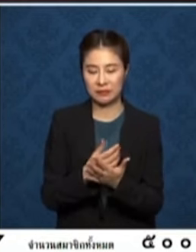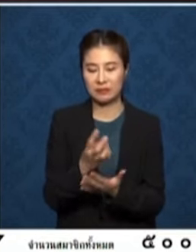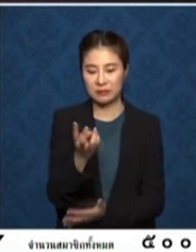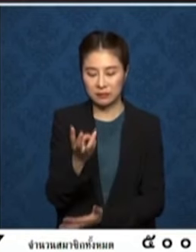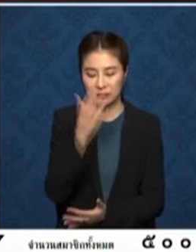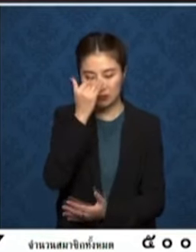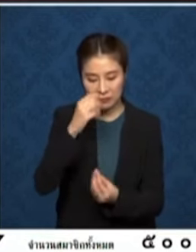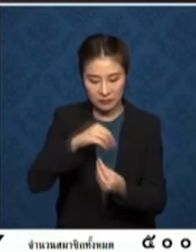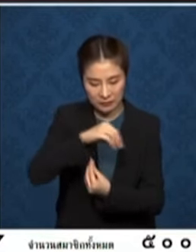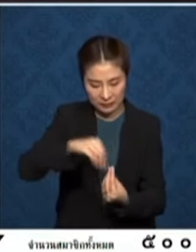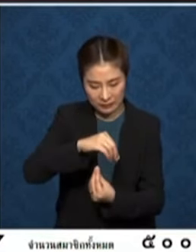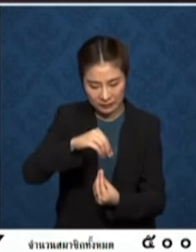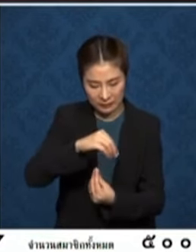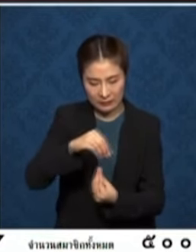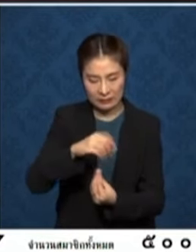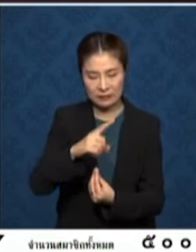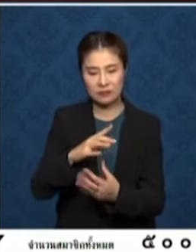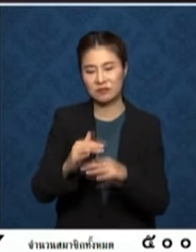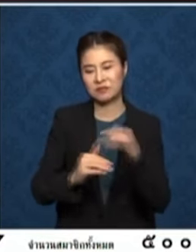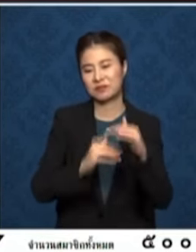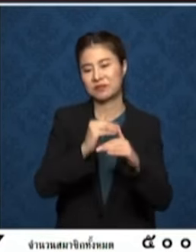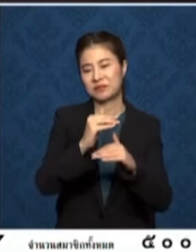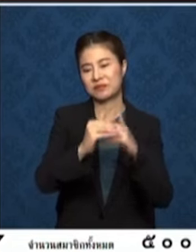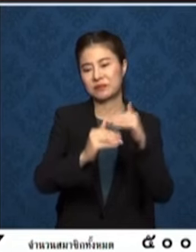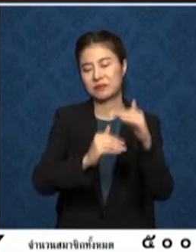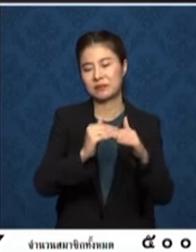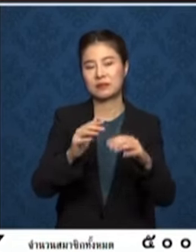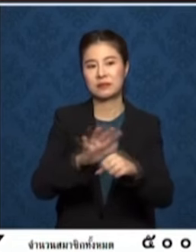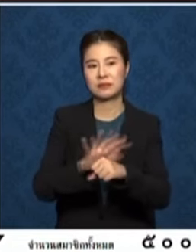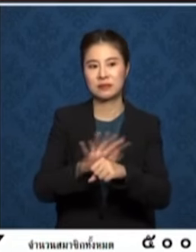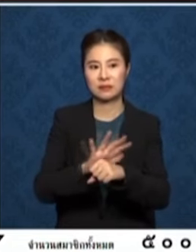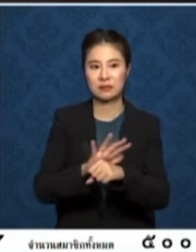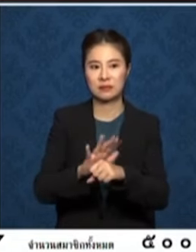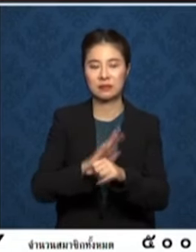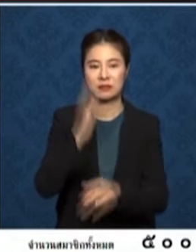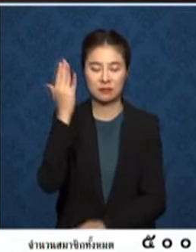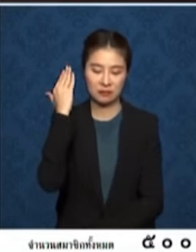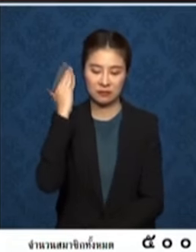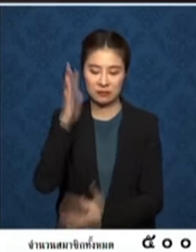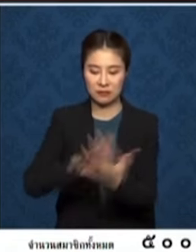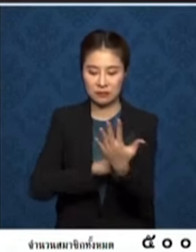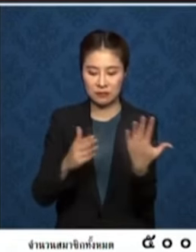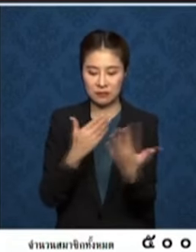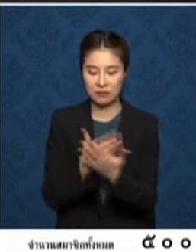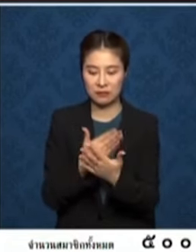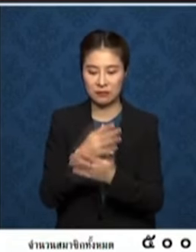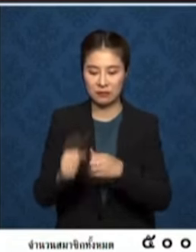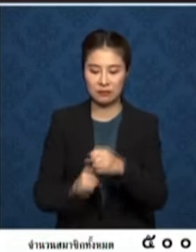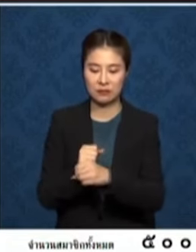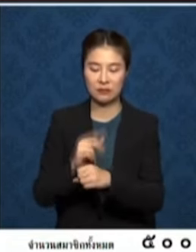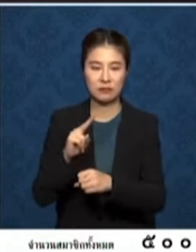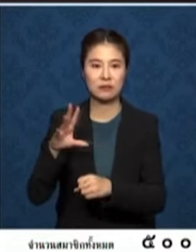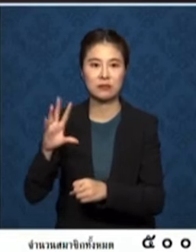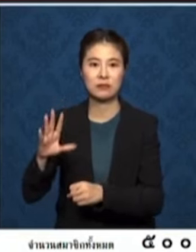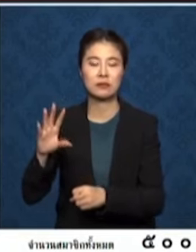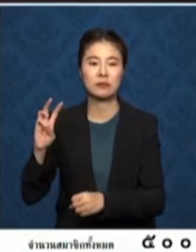าได้